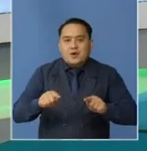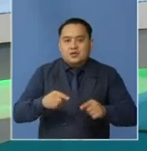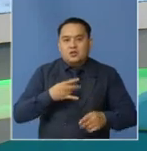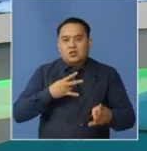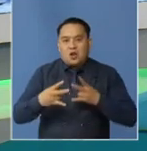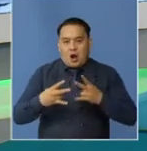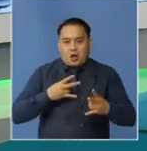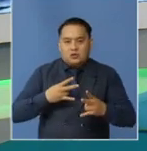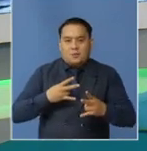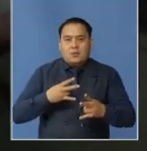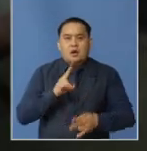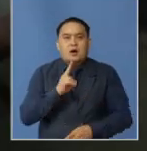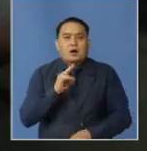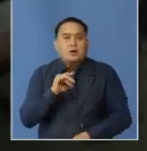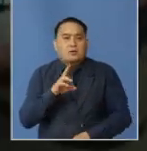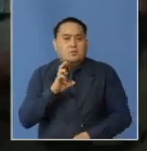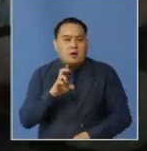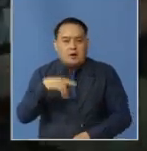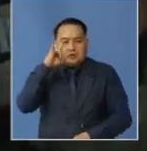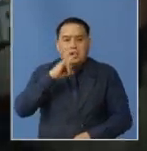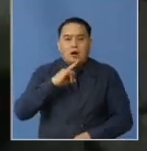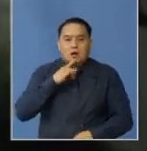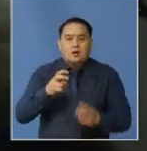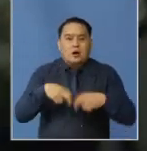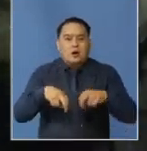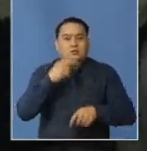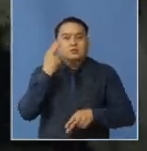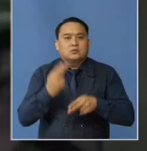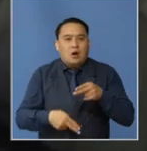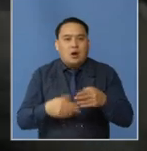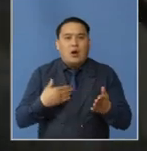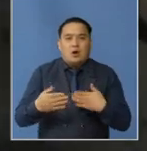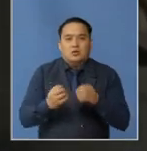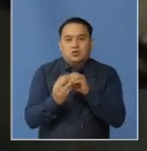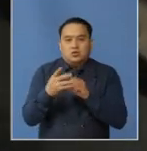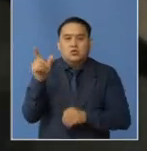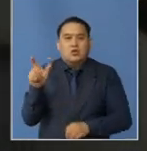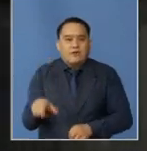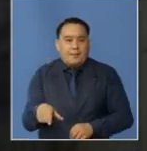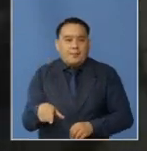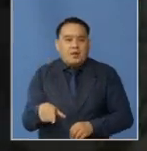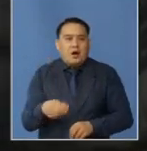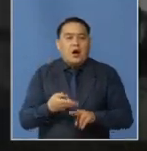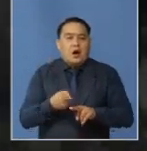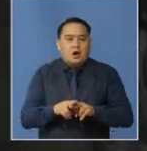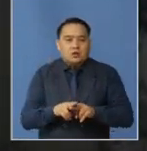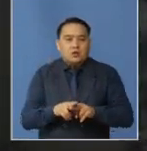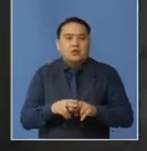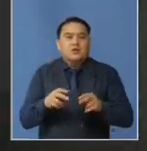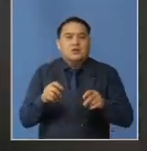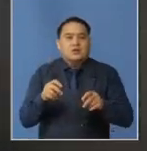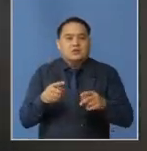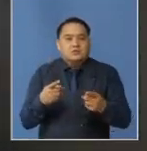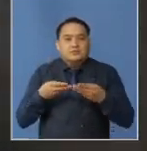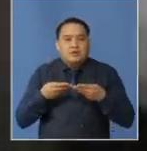порталы. По сообщению КМБ страны, завершено расследование уголовного дела в отношении 14 граждан, которые, по версии следствия, в